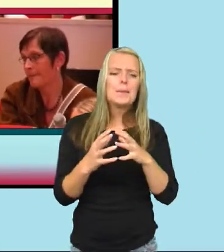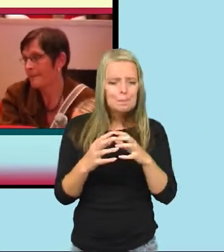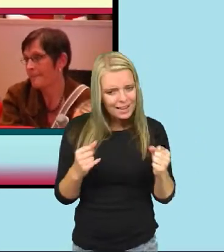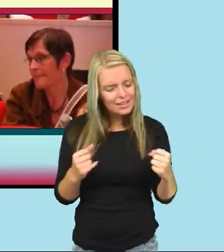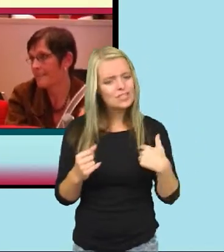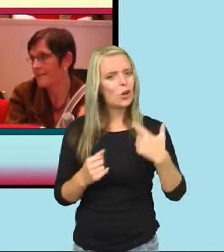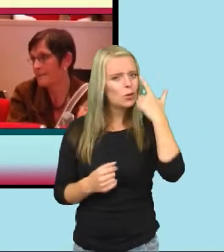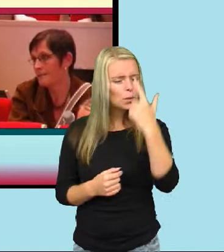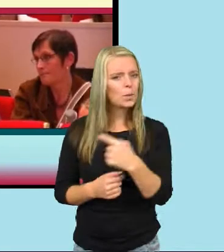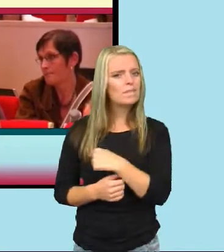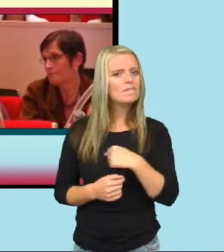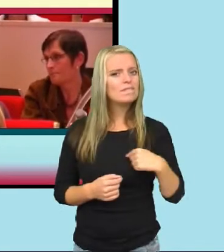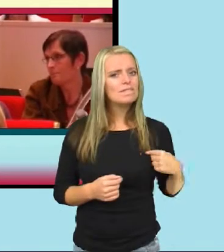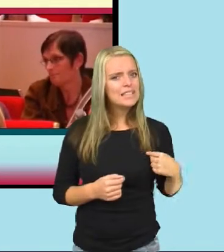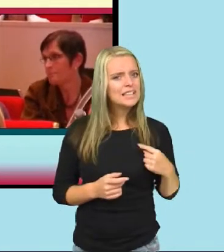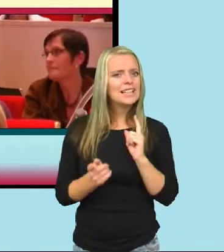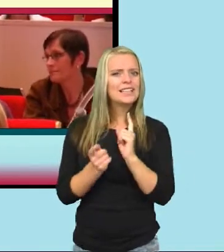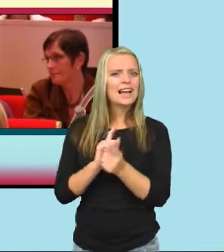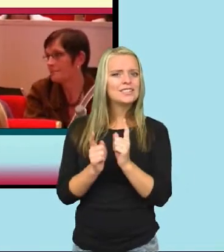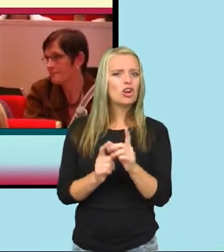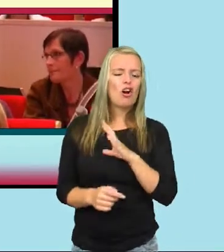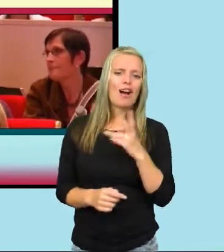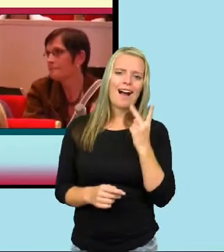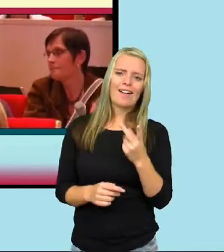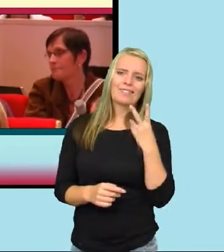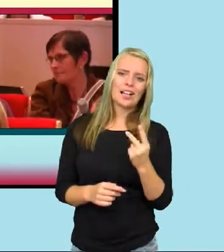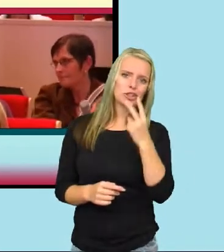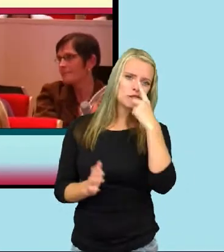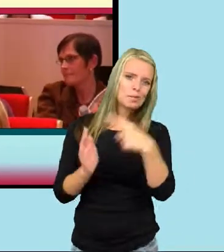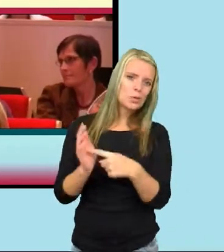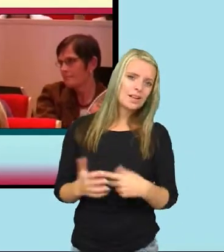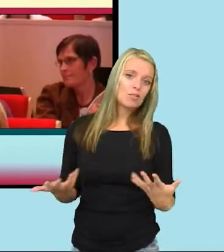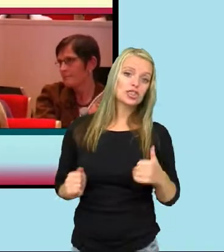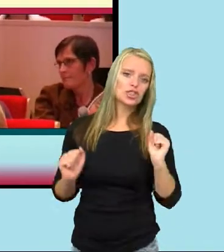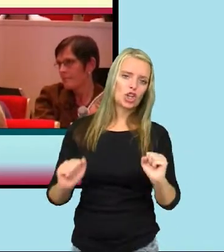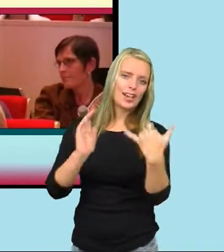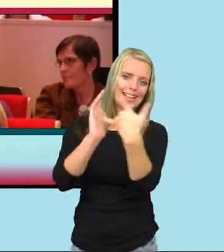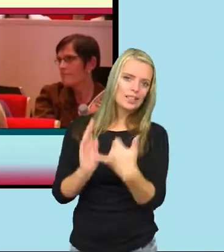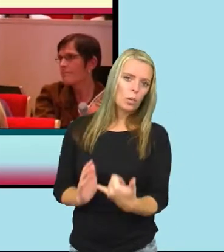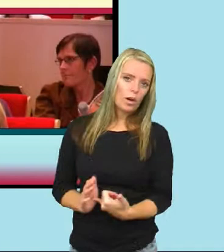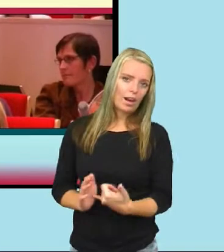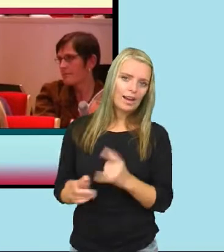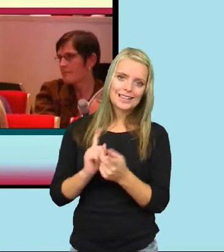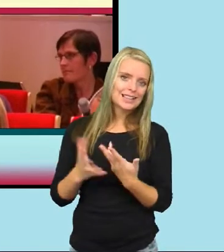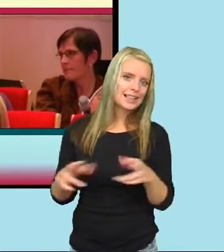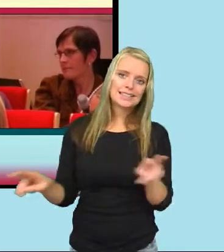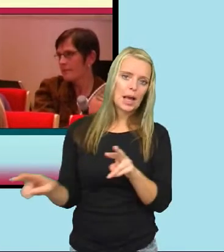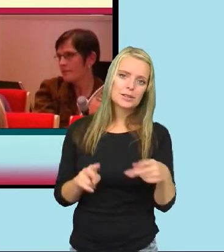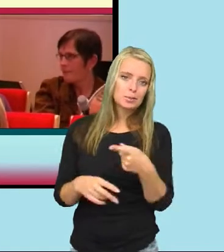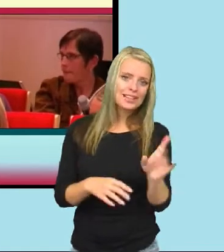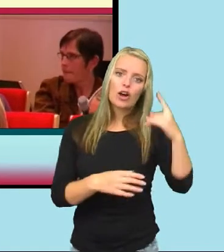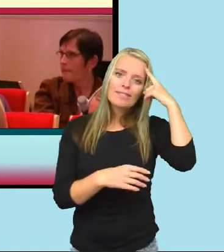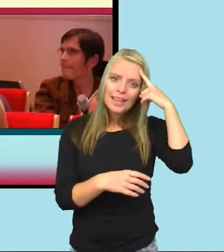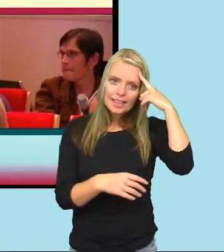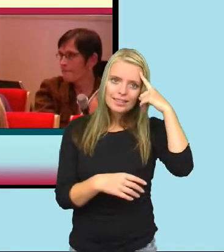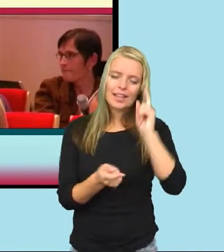tror jag att vi kanske har en annan synpunkt på vad det ska innehålla än det som ni har tänkt. Så det kanske